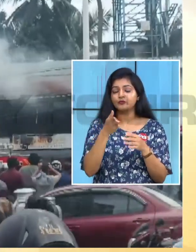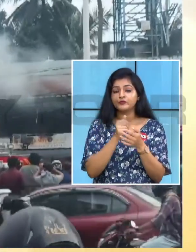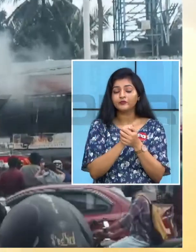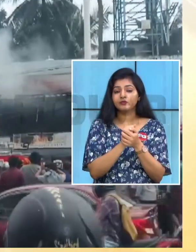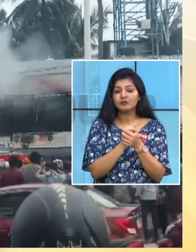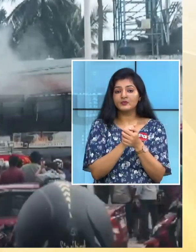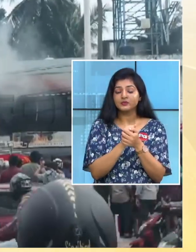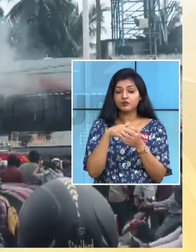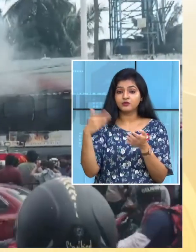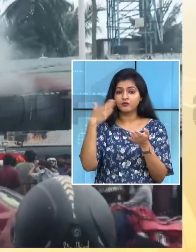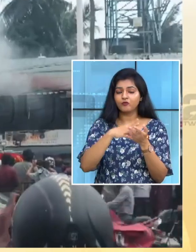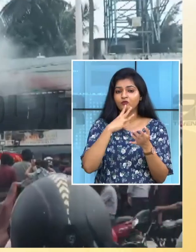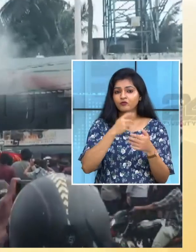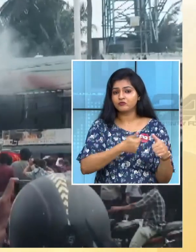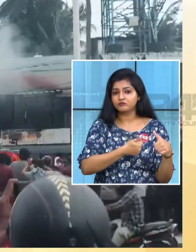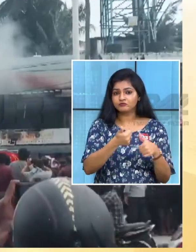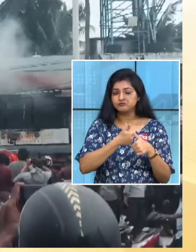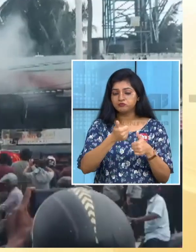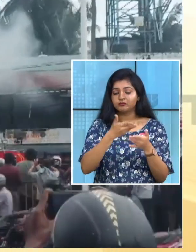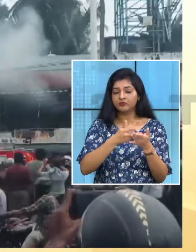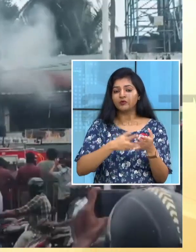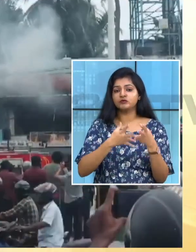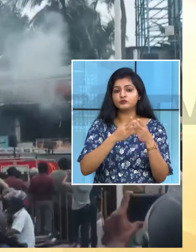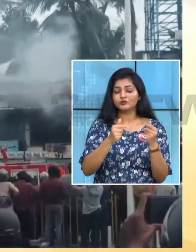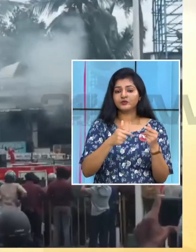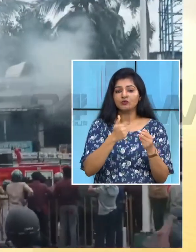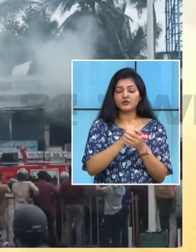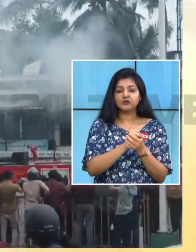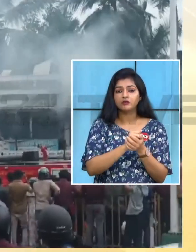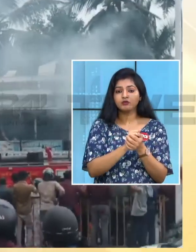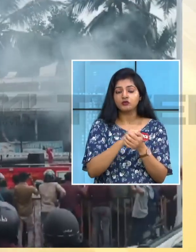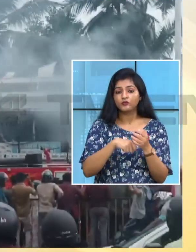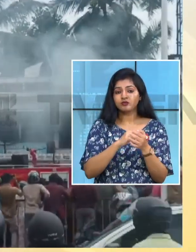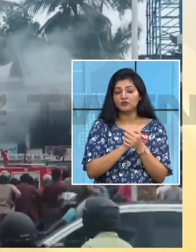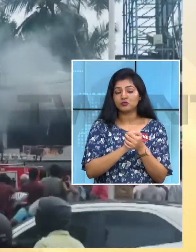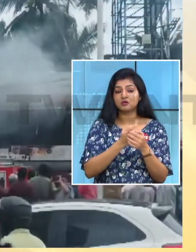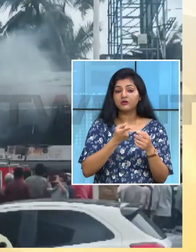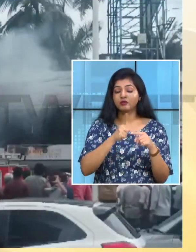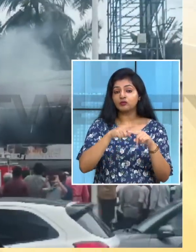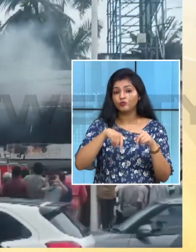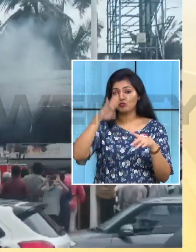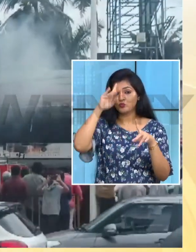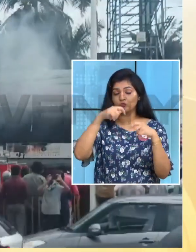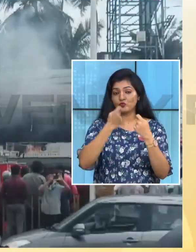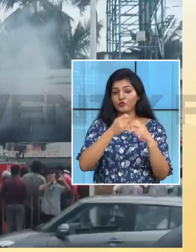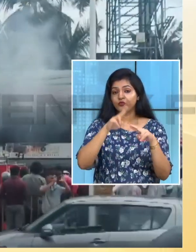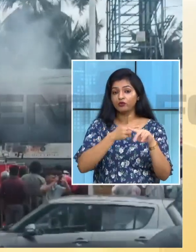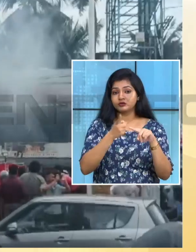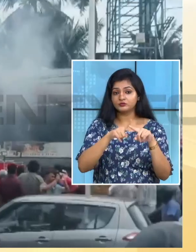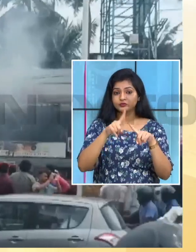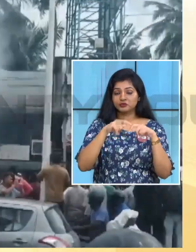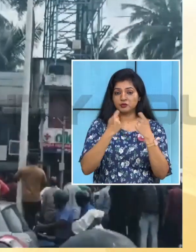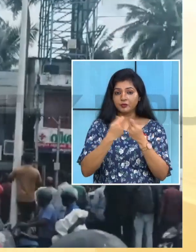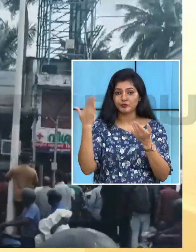എത്തി ഈ വെള്ളം ഒഴിച്ചാണ് ഈ തീ കെടുത്തിയത്. നമ്മൾ ഫോറൻസിക് ഉദ്യോഗസ്ഥർ ഇവിടെ എത്തി അവരുടെ ഫോറൻസിക് പരിശോധന നടത്തുന്നു എന്നുള്ളതാണ് ഏറ്റവും പ്രധാനപ്പെട്ട കാര്യം. ചില